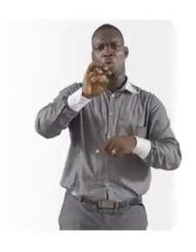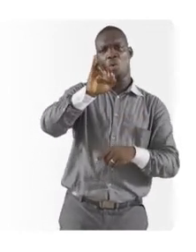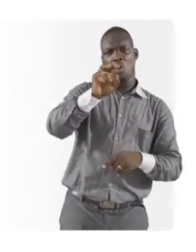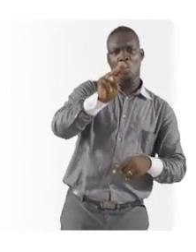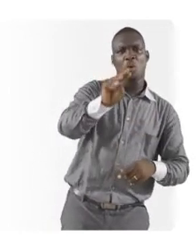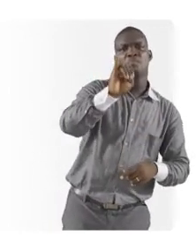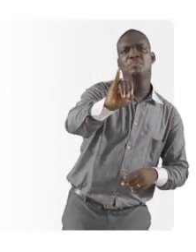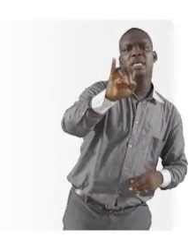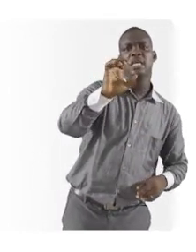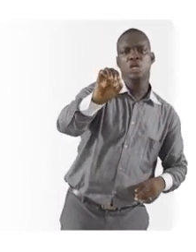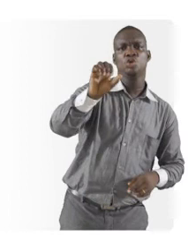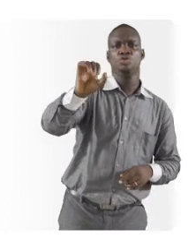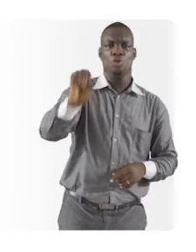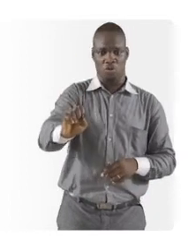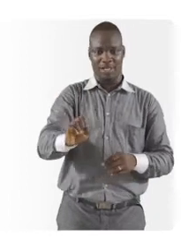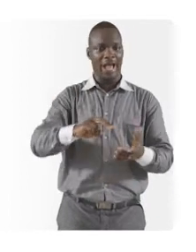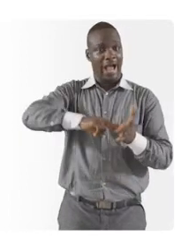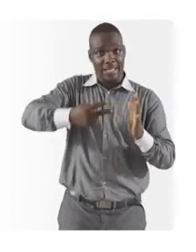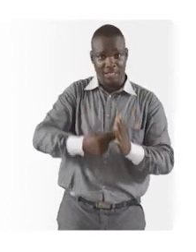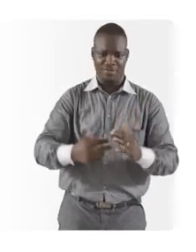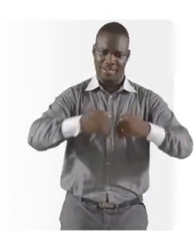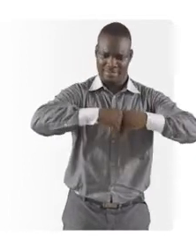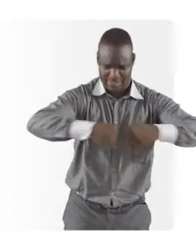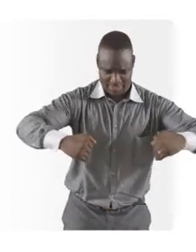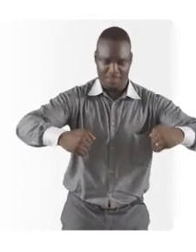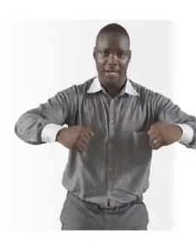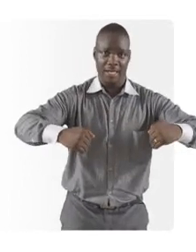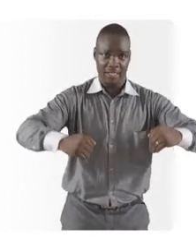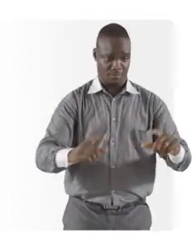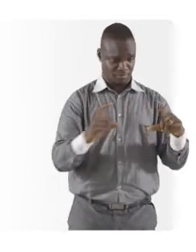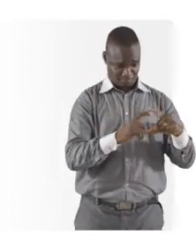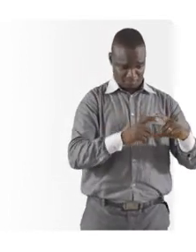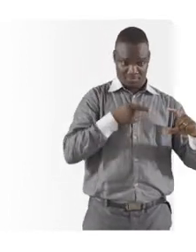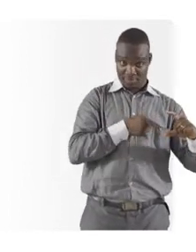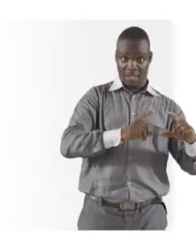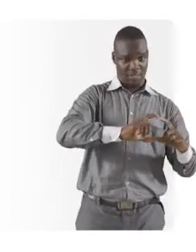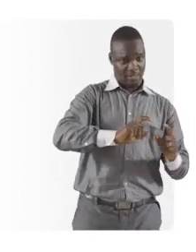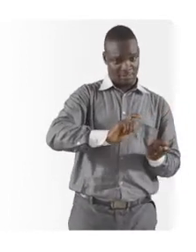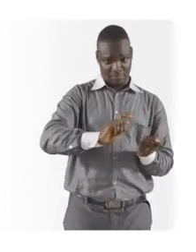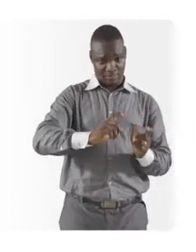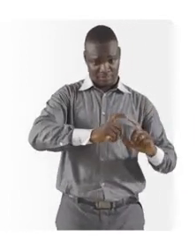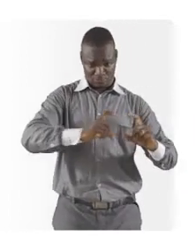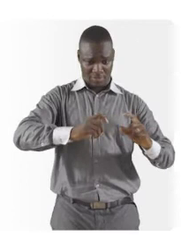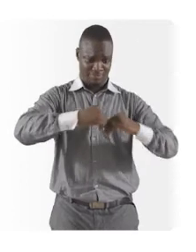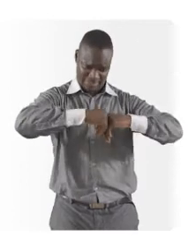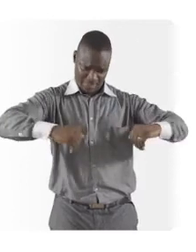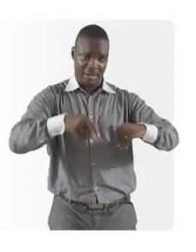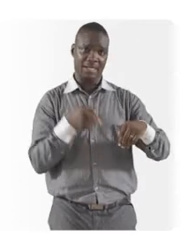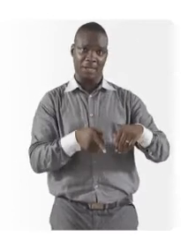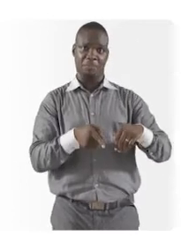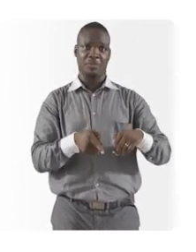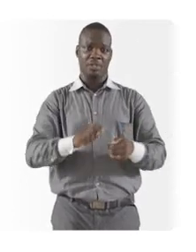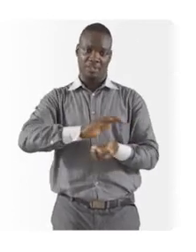Et pour donner 4 macrospores haploïdes. Et que vont faire ces macrospores haploïdes, ces